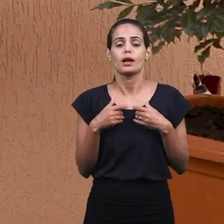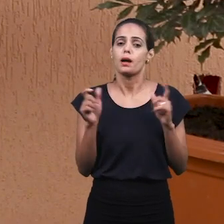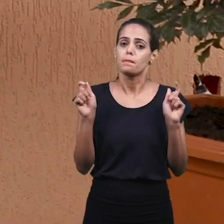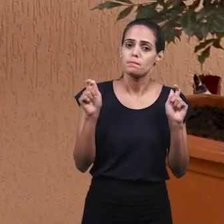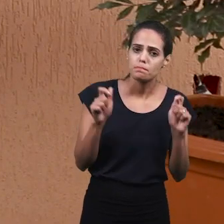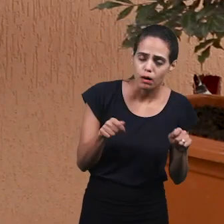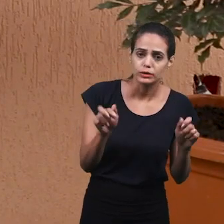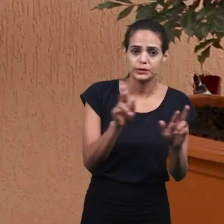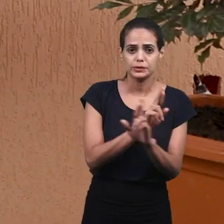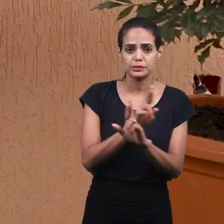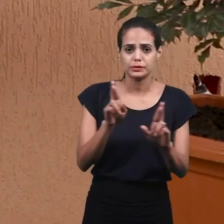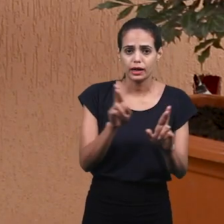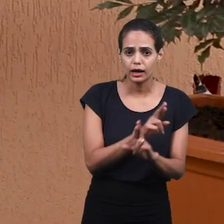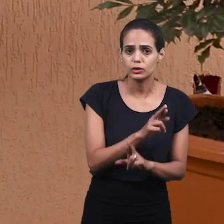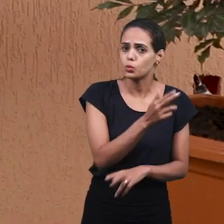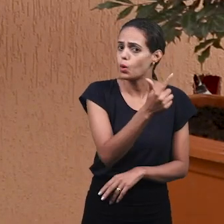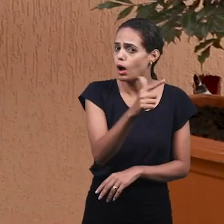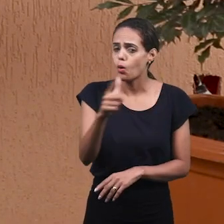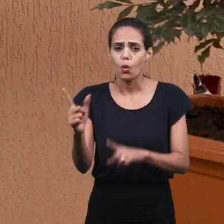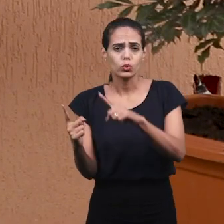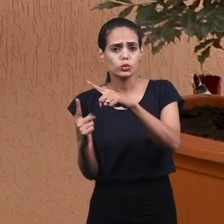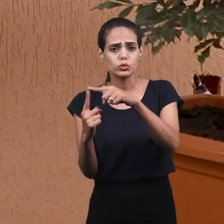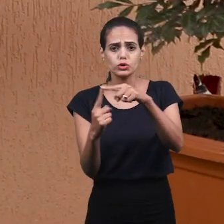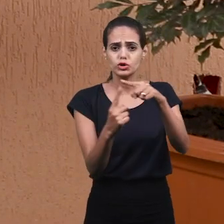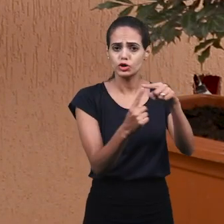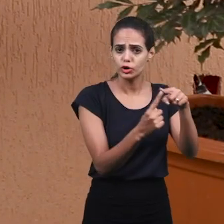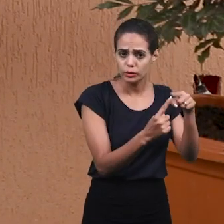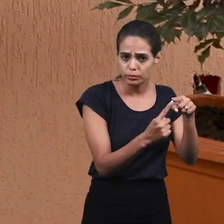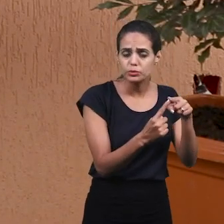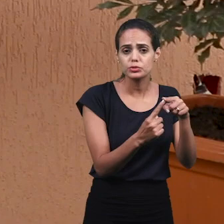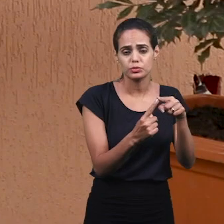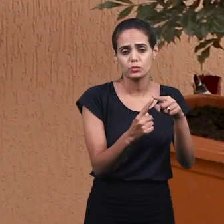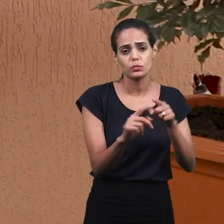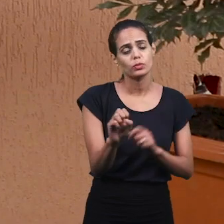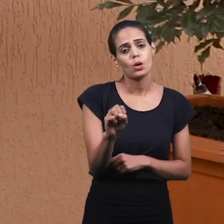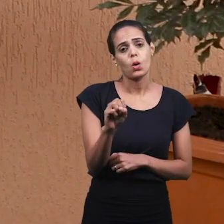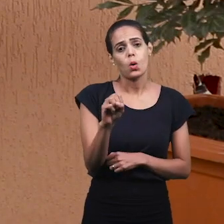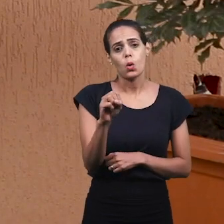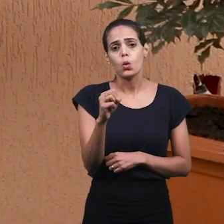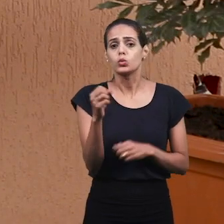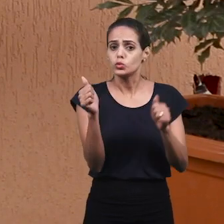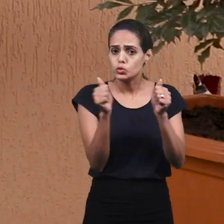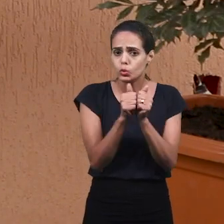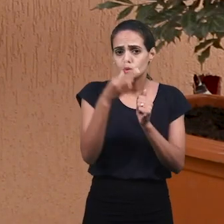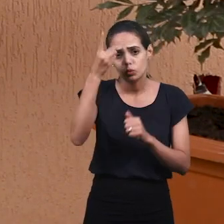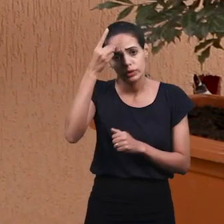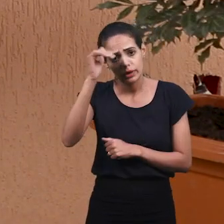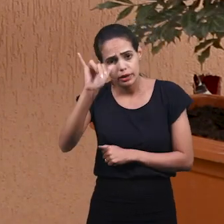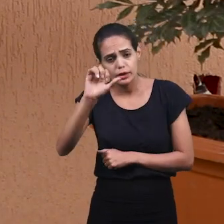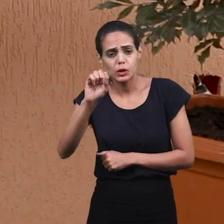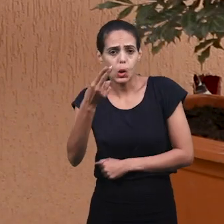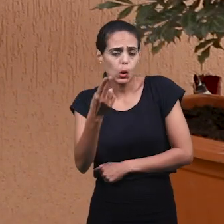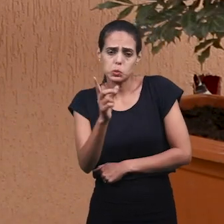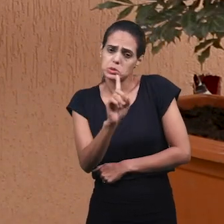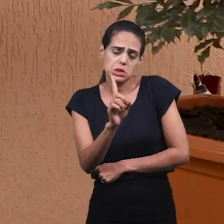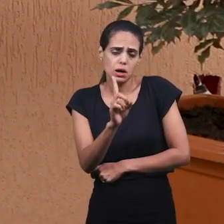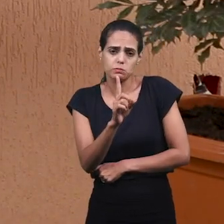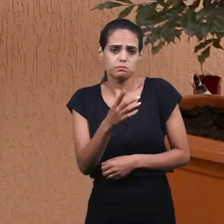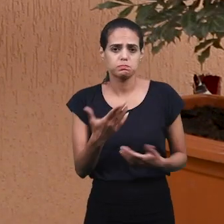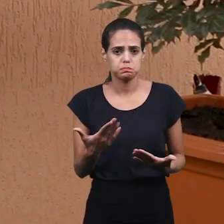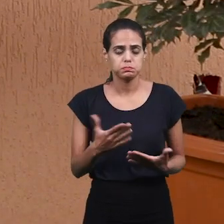d'autiste. Il peut être associé à d'autres pathologies, il peut avoir venir ou avec déficience intellectuelle.